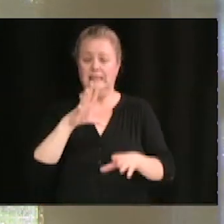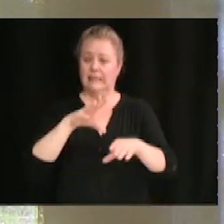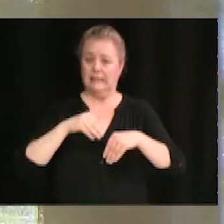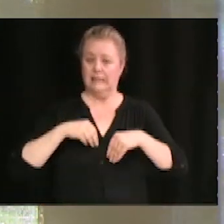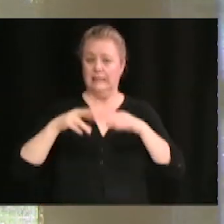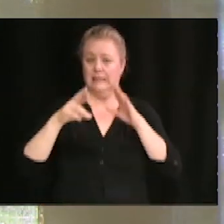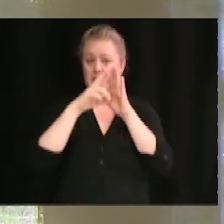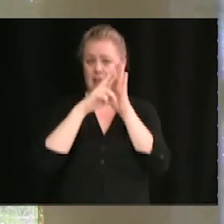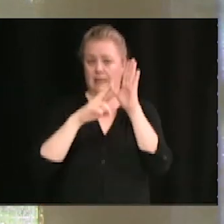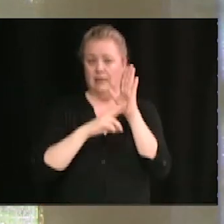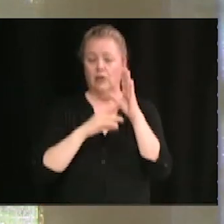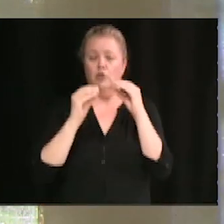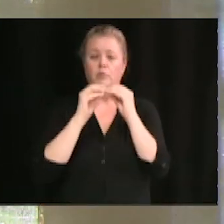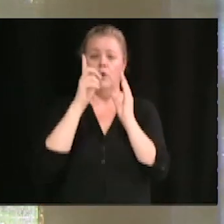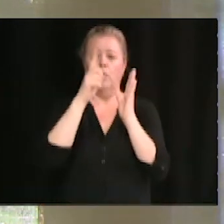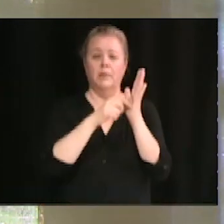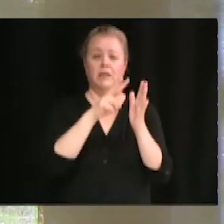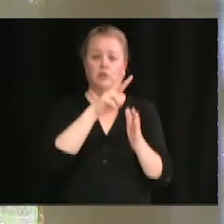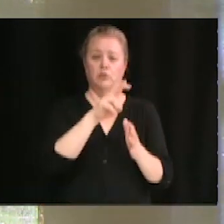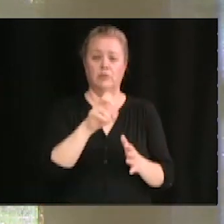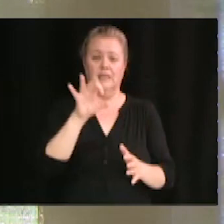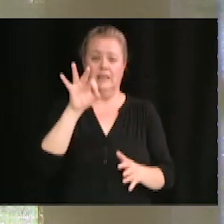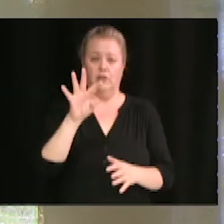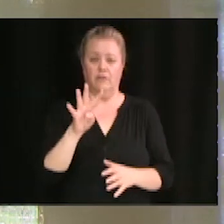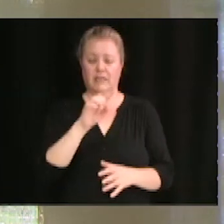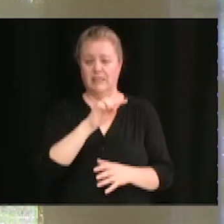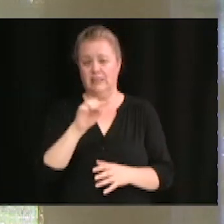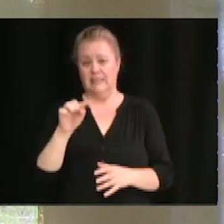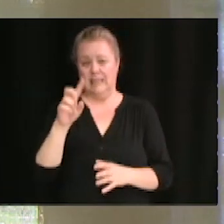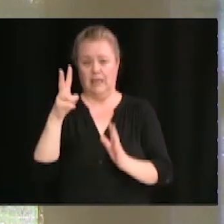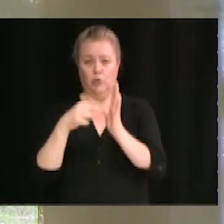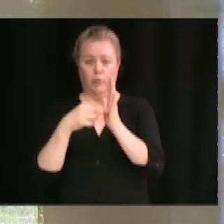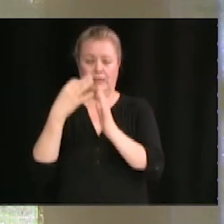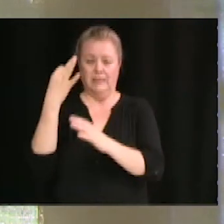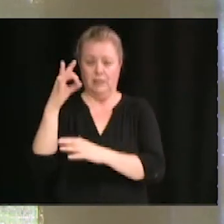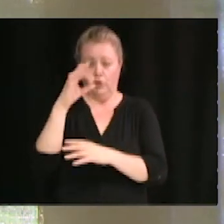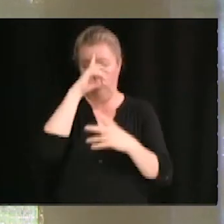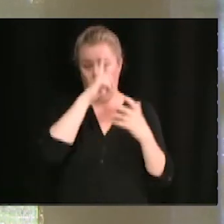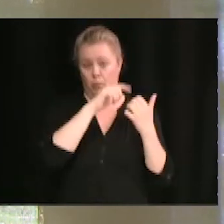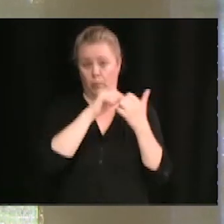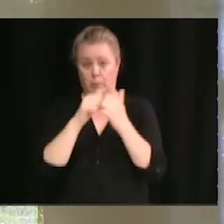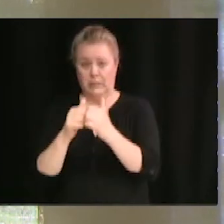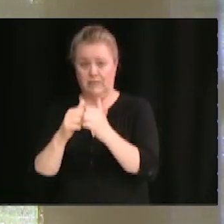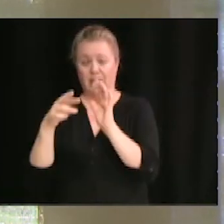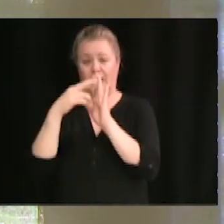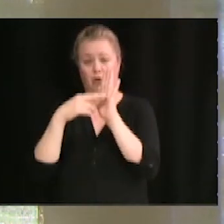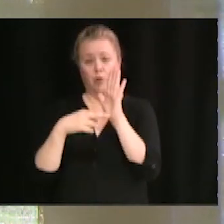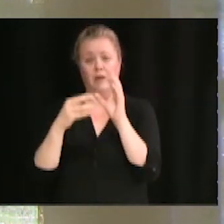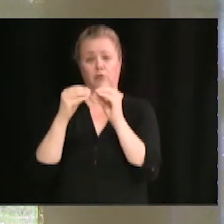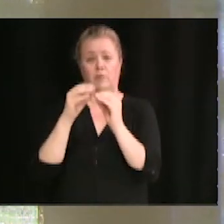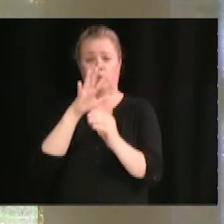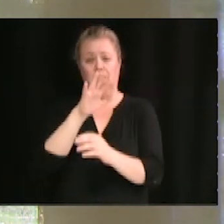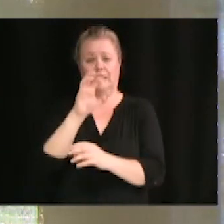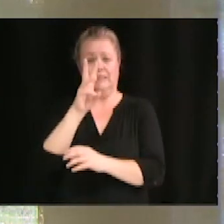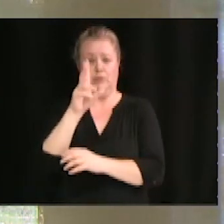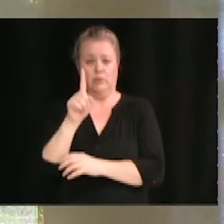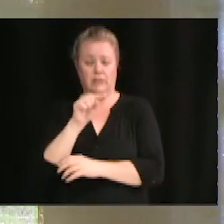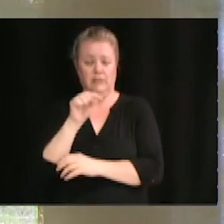1294-2019 modifiant le règlement numéro 561